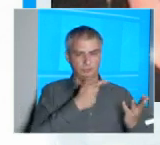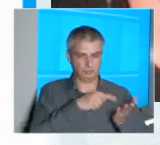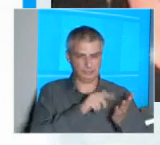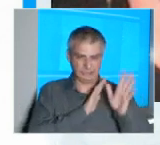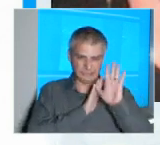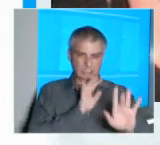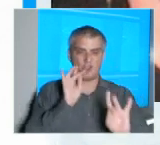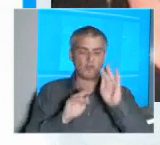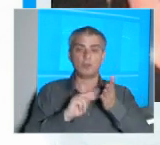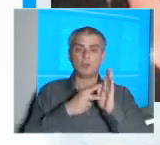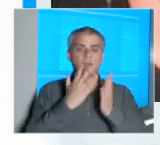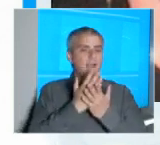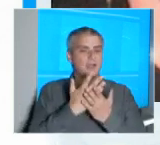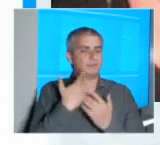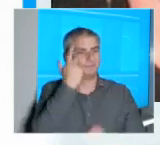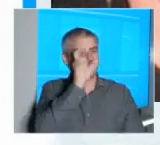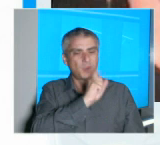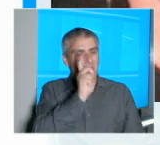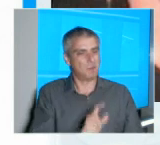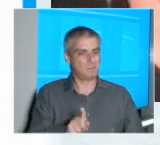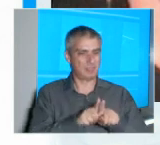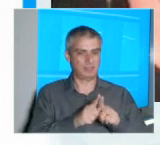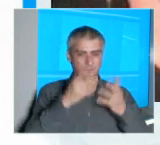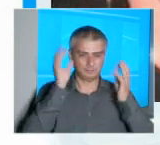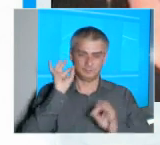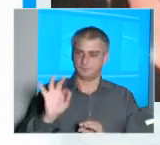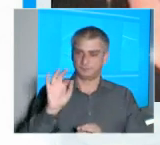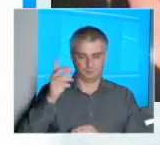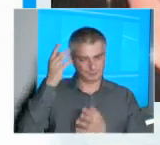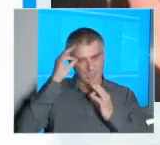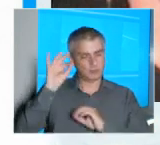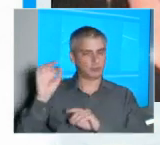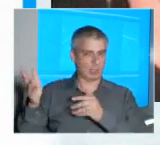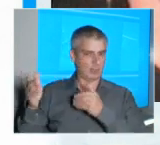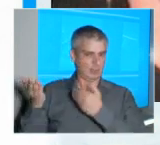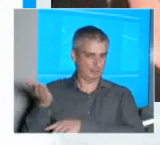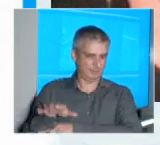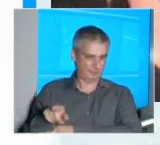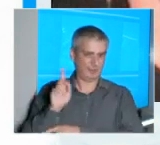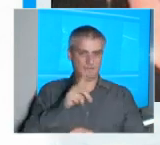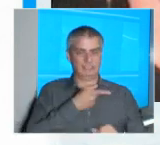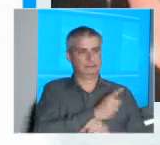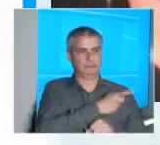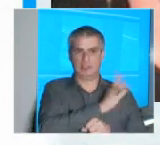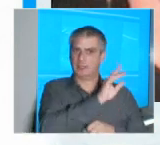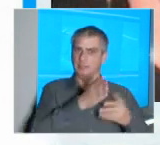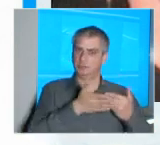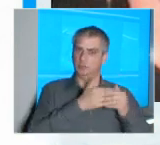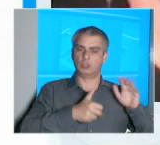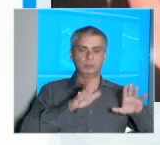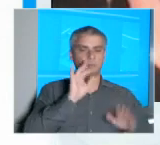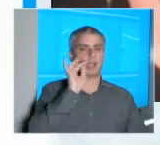שנאה ועוינות פוליטית הוא איבד כל צלם אנוש. מבזה את כבודה של הנפטרת ונוהג בגסות בוטה כלפי אשת ראש הממשלה. צריך